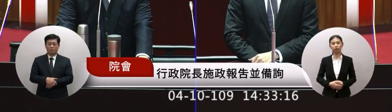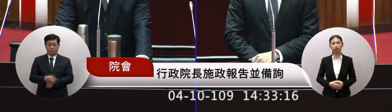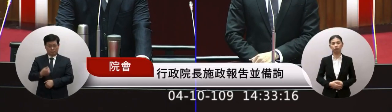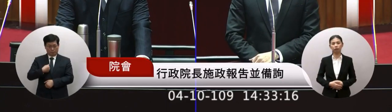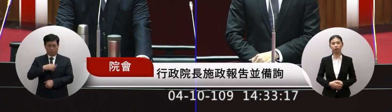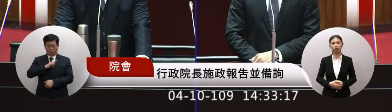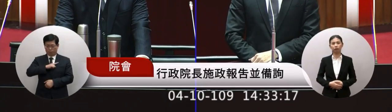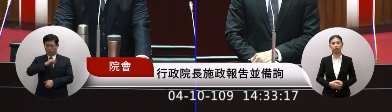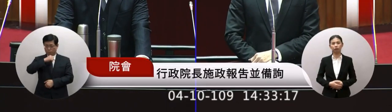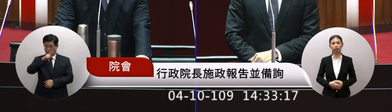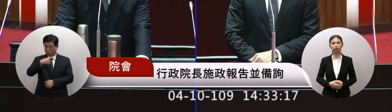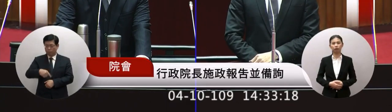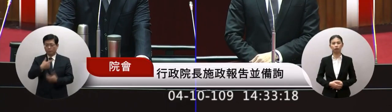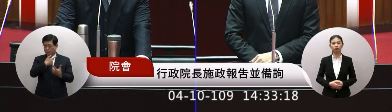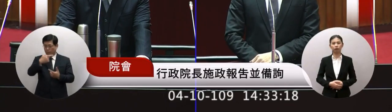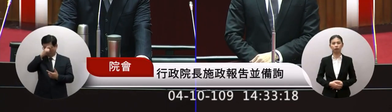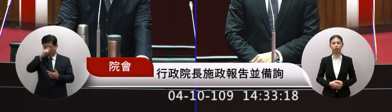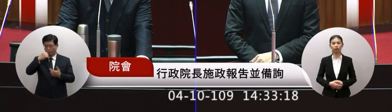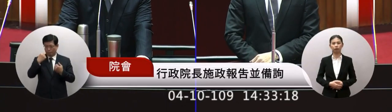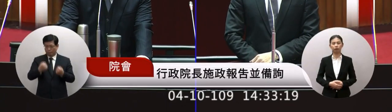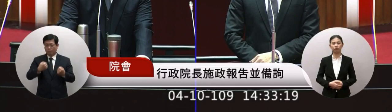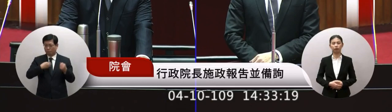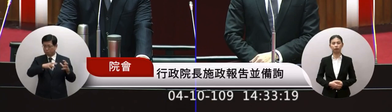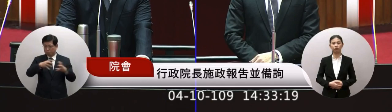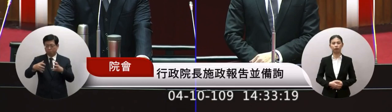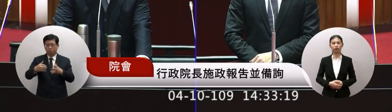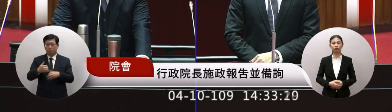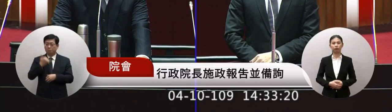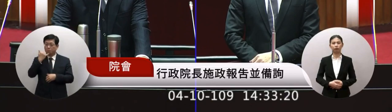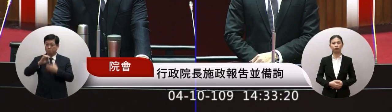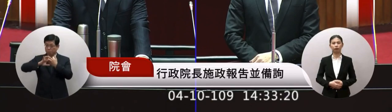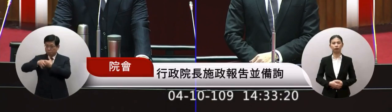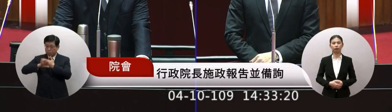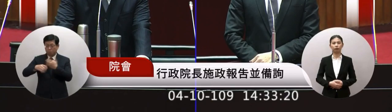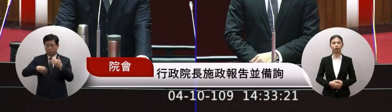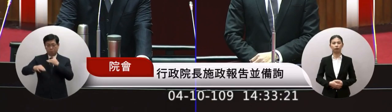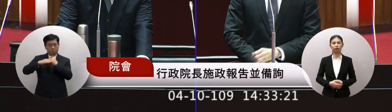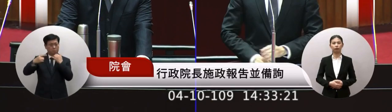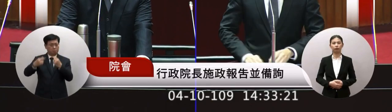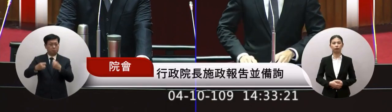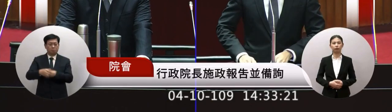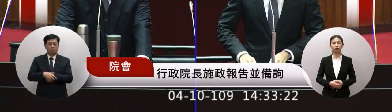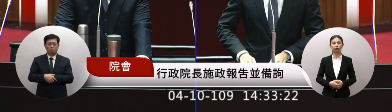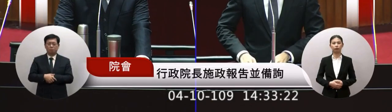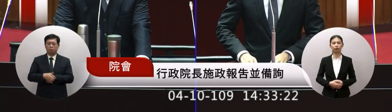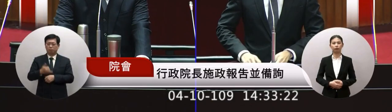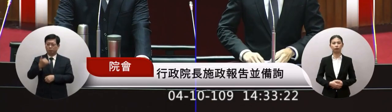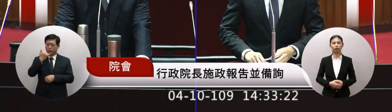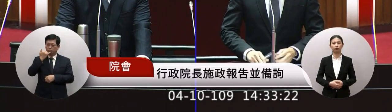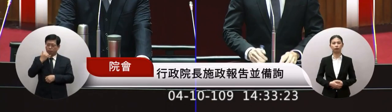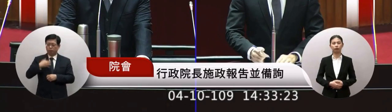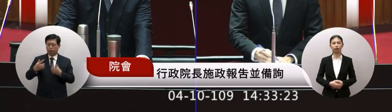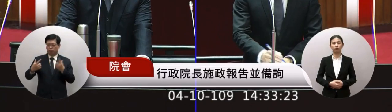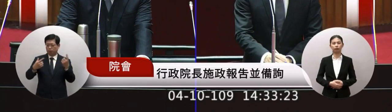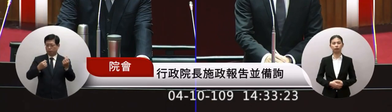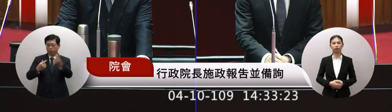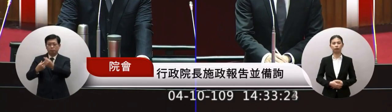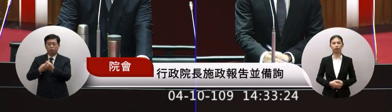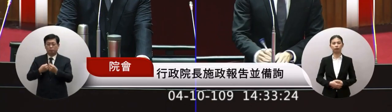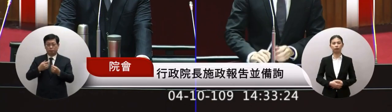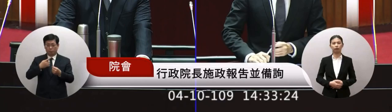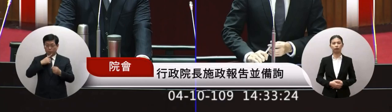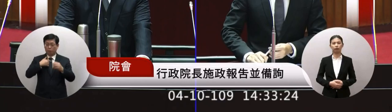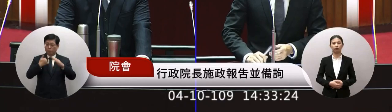台湾人。足希望台湾伫世界会当甲世界所有的国家同款平起平坐，咱出